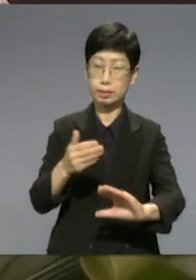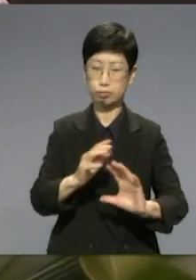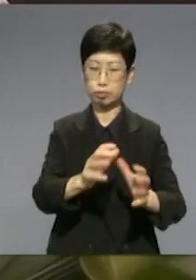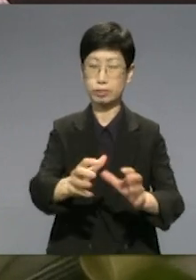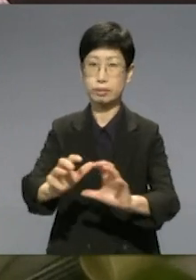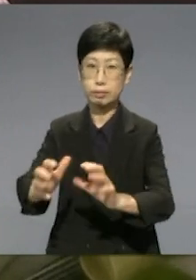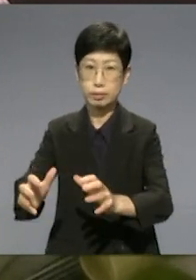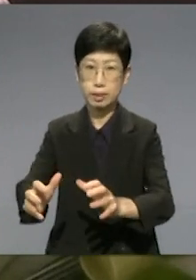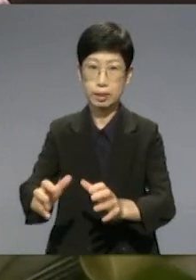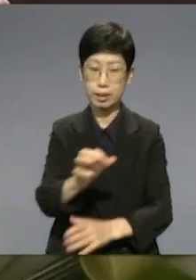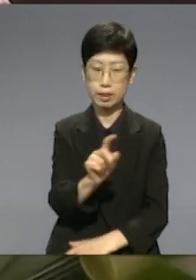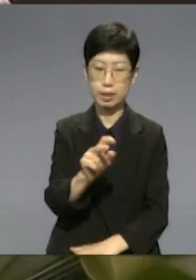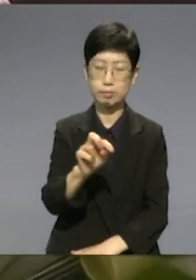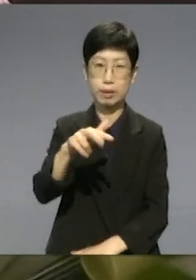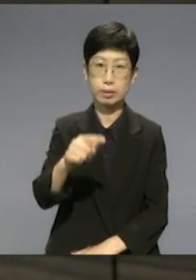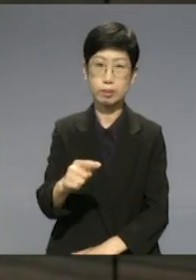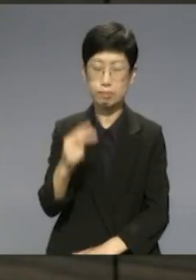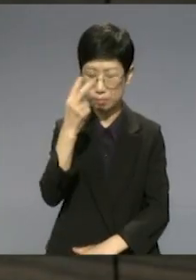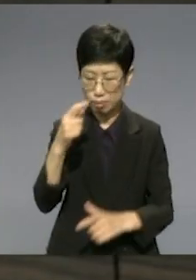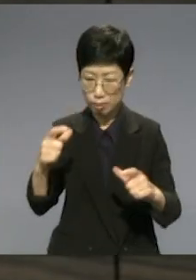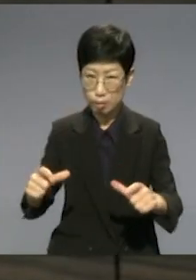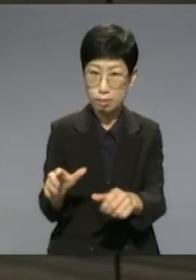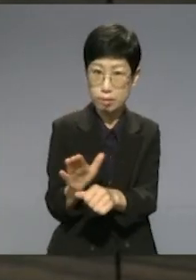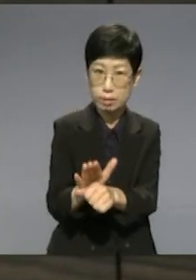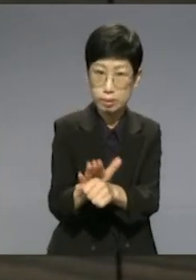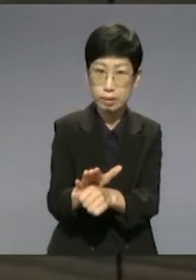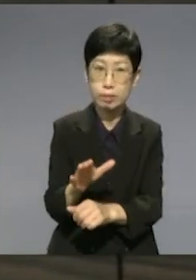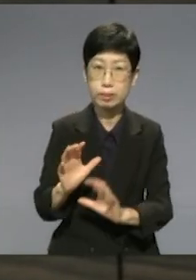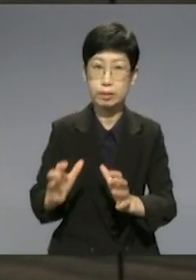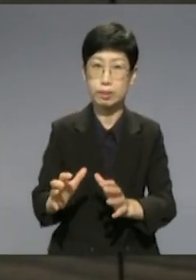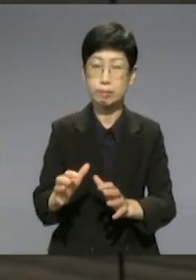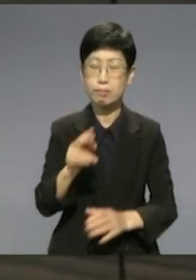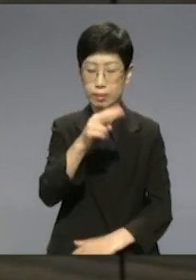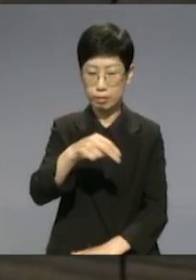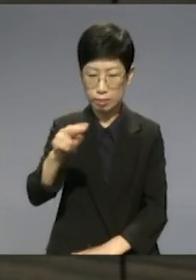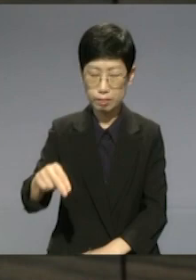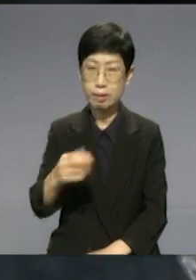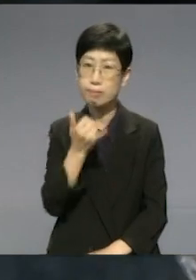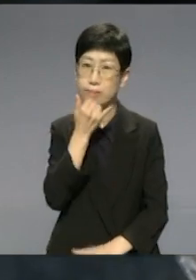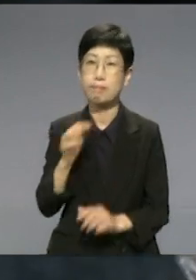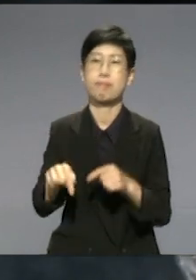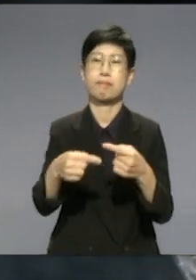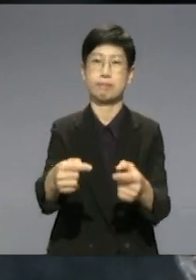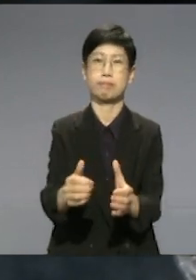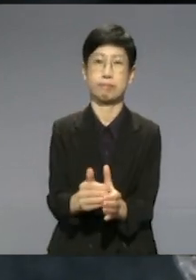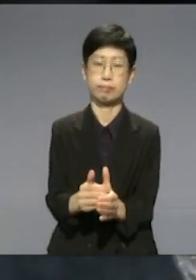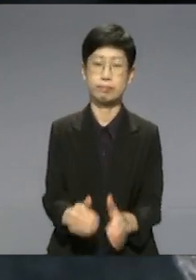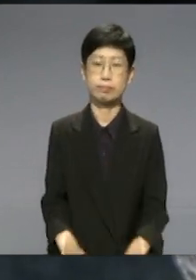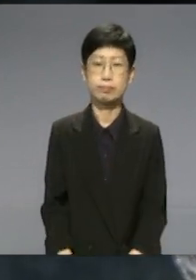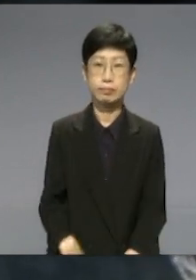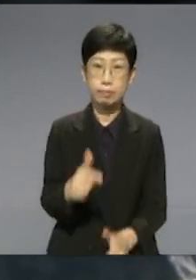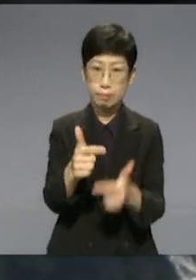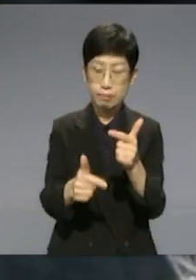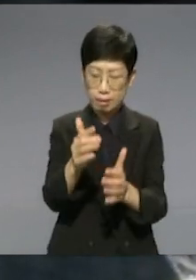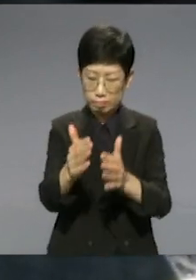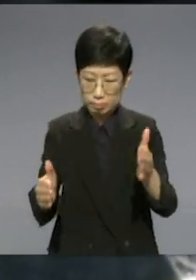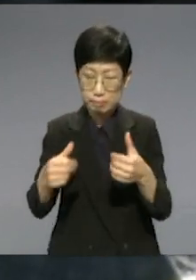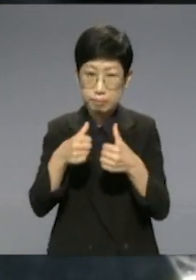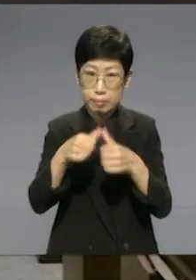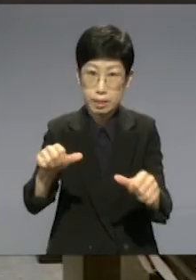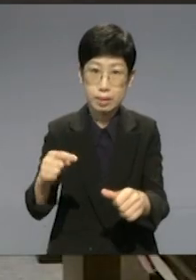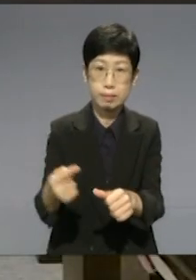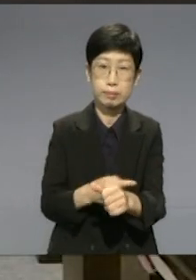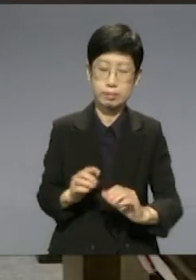국가와 아마존 보호기금 지원국인 노르웨이와 독일도 참석했습니다. 이들은 아마존 열대 우림 파괴는